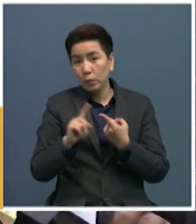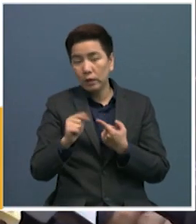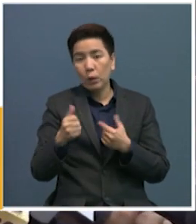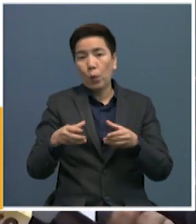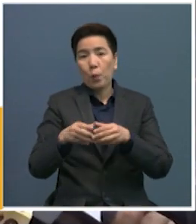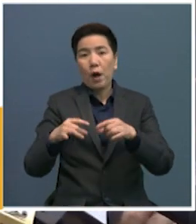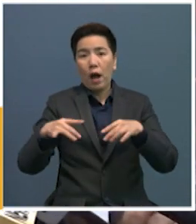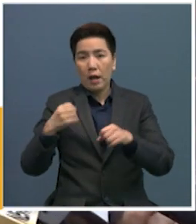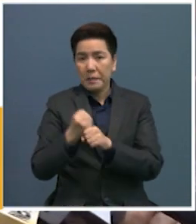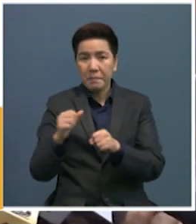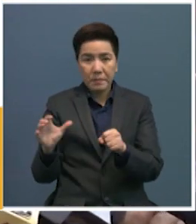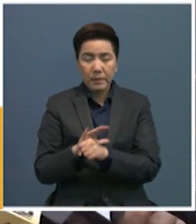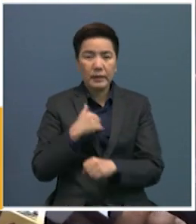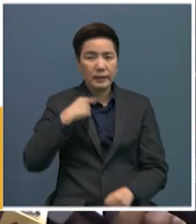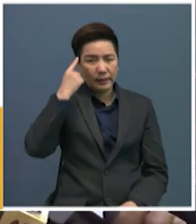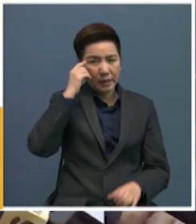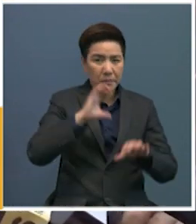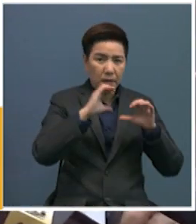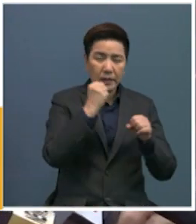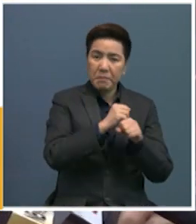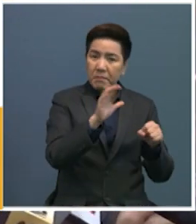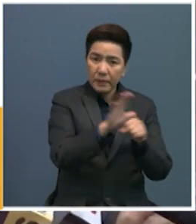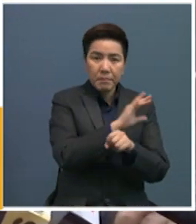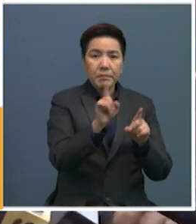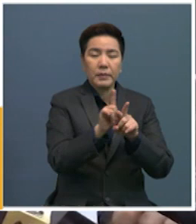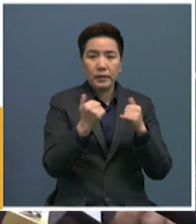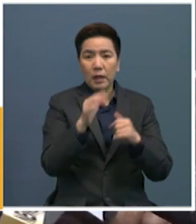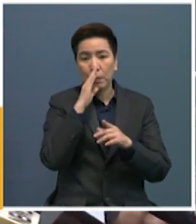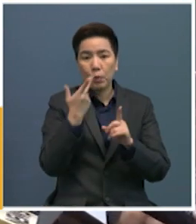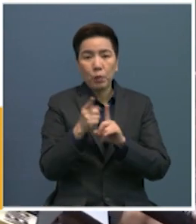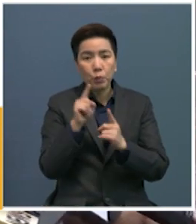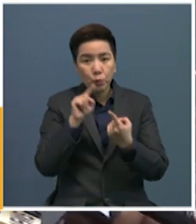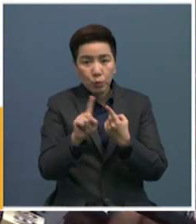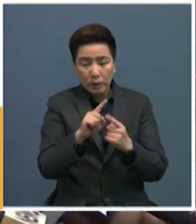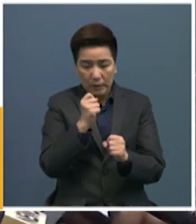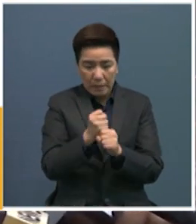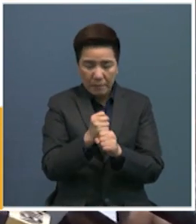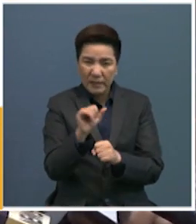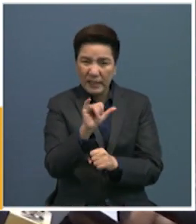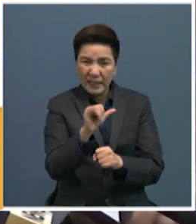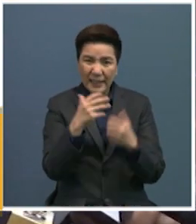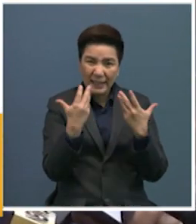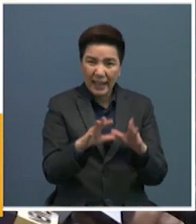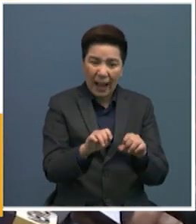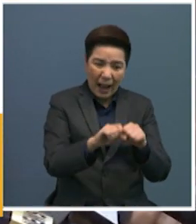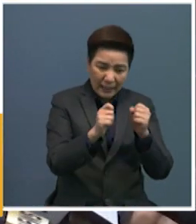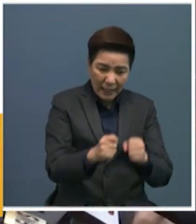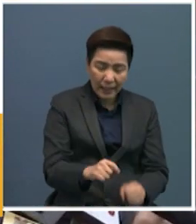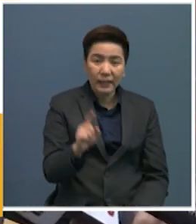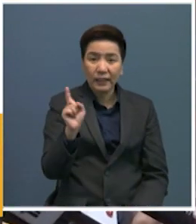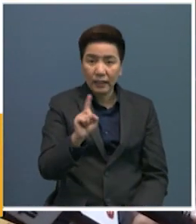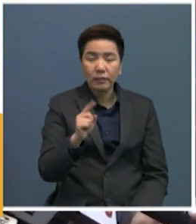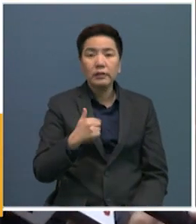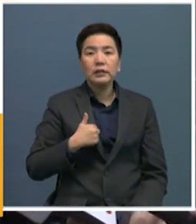ไฟข้างทำงานเต็มที่เขาก็เช่นรัฐบาลทำงานเต็มที่เหมือนกันถ้าเกิดว่าส่วนไหนที่ยังทำงานยังไม่ค่ะยังขาดตกบกพร่อง